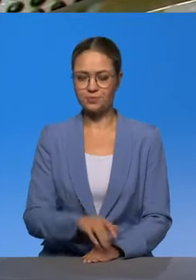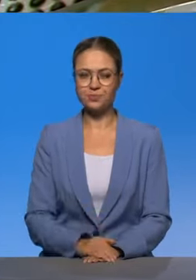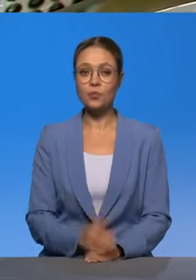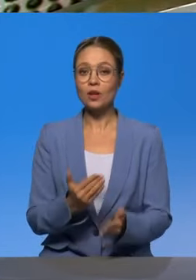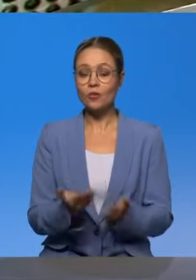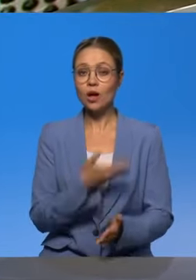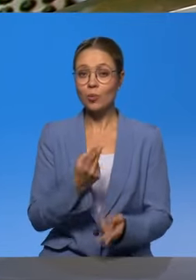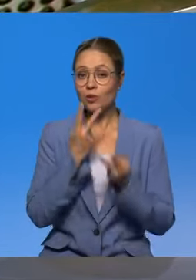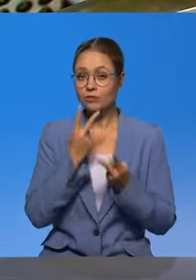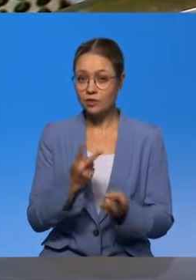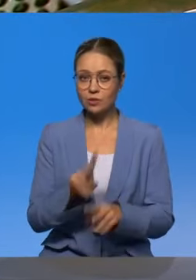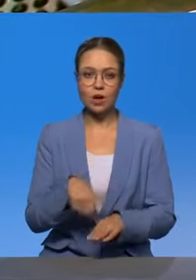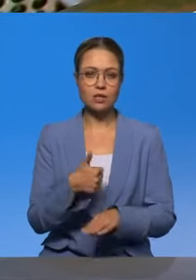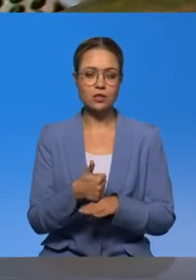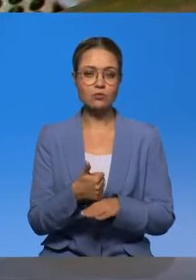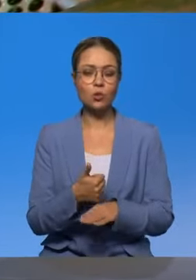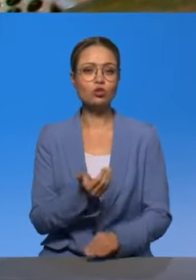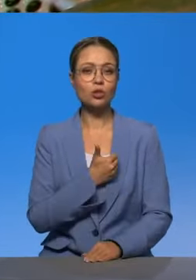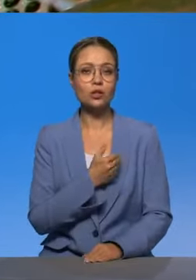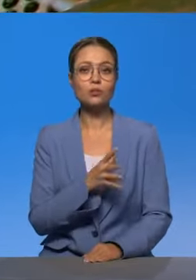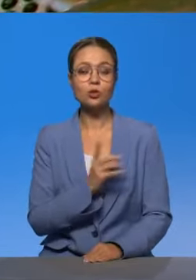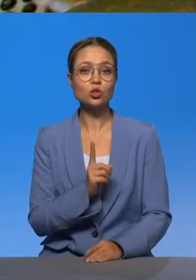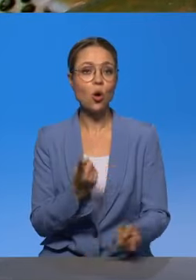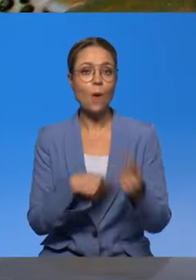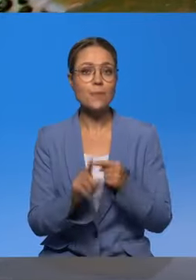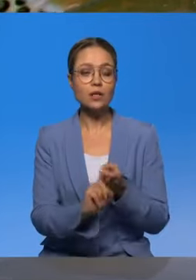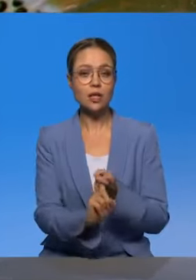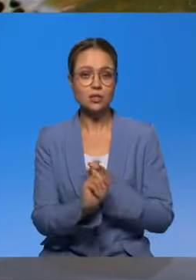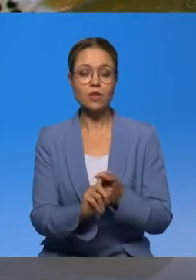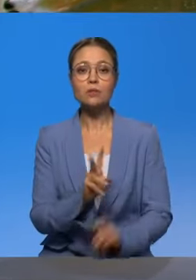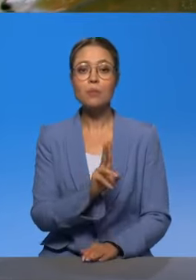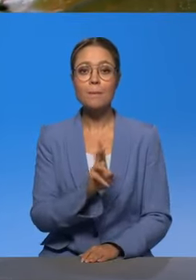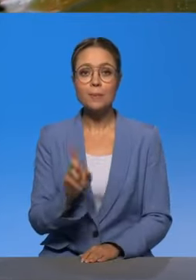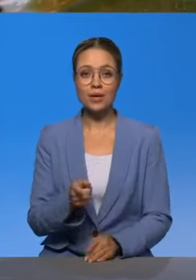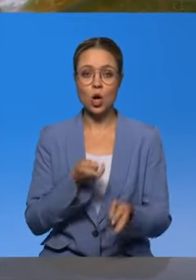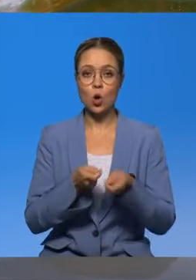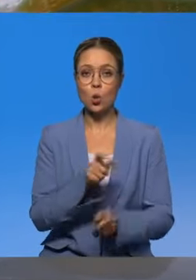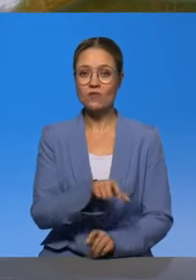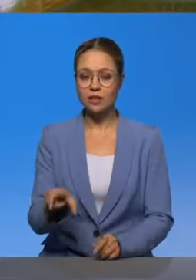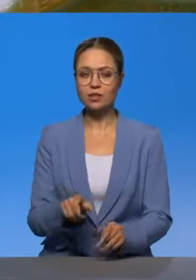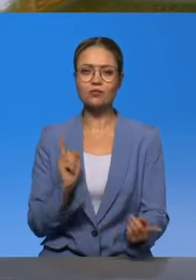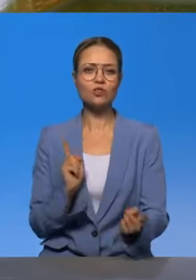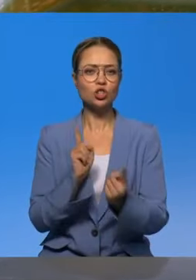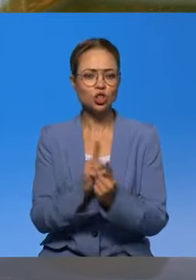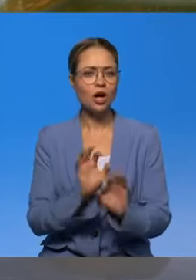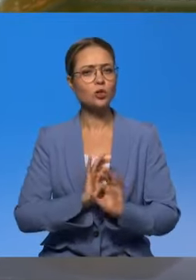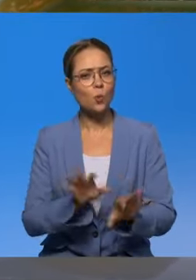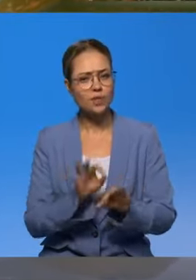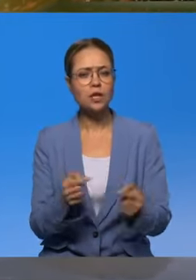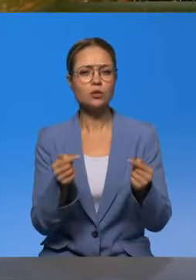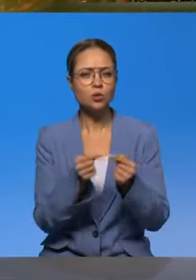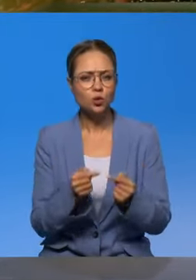собственно, основной запрос был это на обратную связь, чтобы руководители встречались, объясняли, ставили задачу